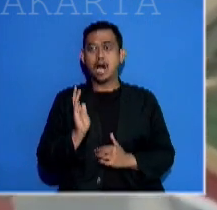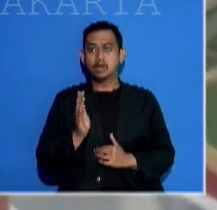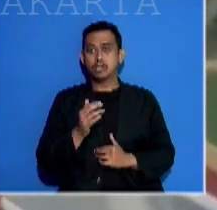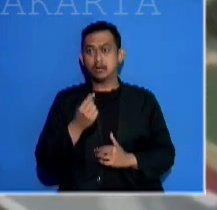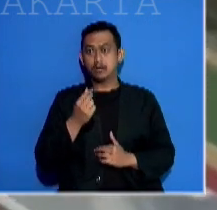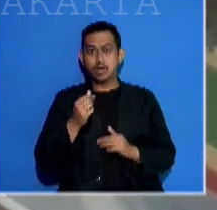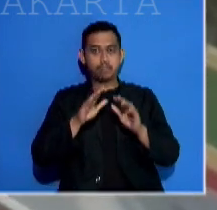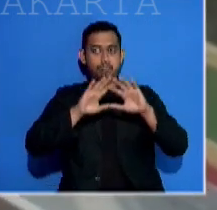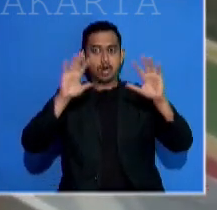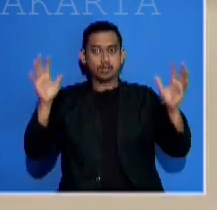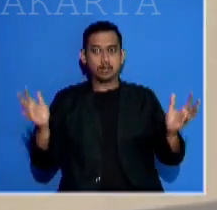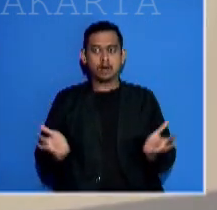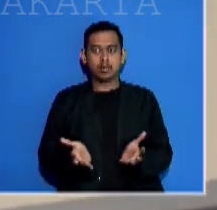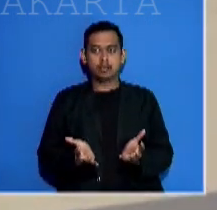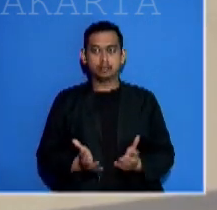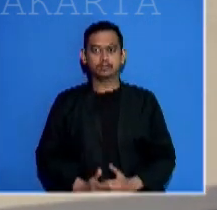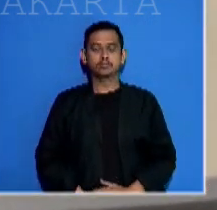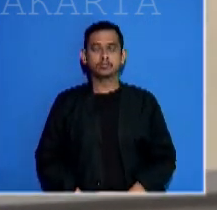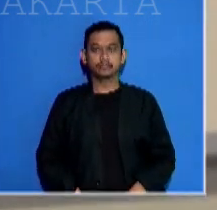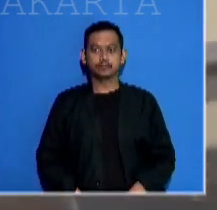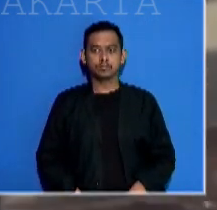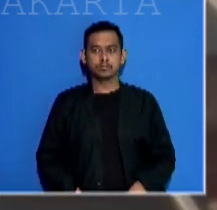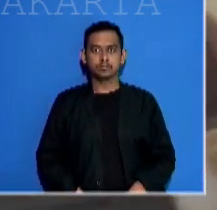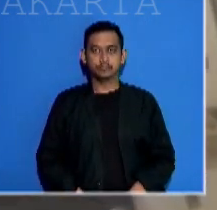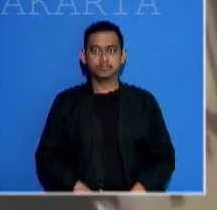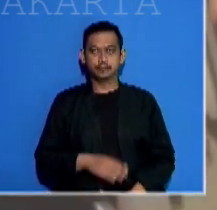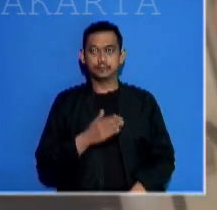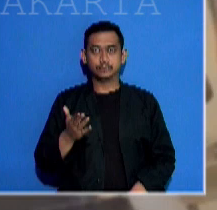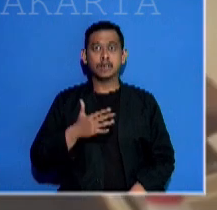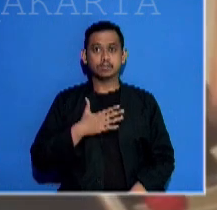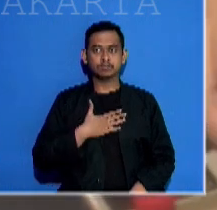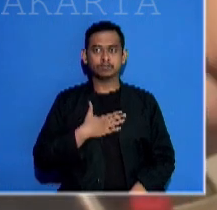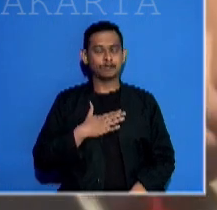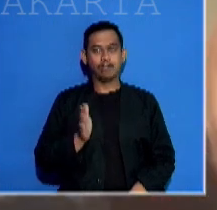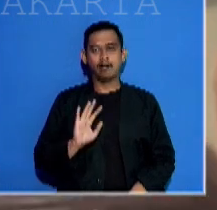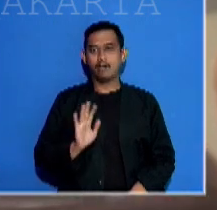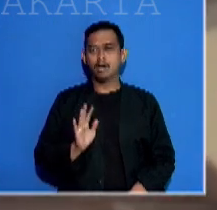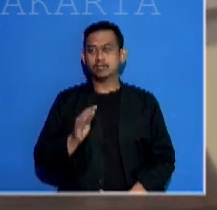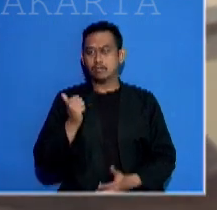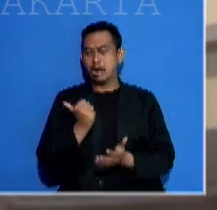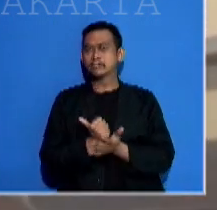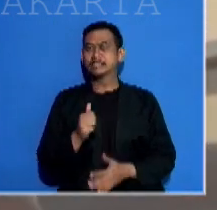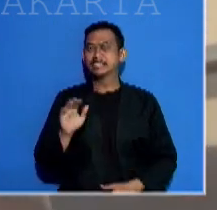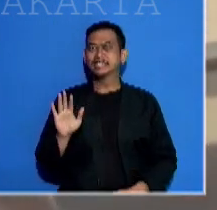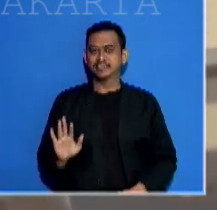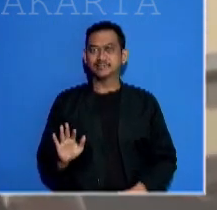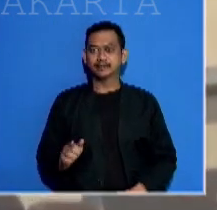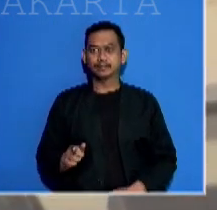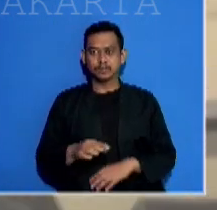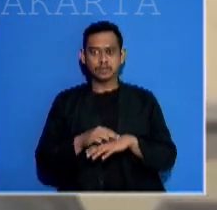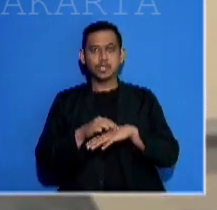dengan jumlah yang cukup banyak. Dan pemirsa nggak usah khawatir, di sini original bahannya